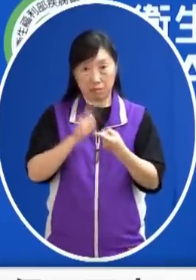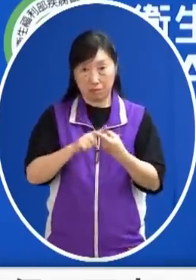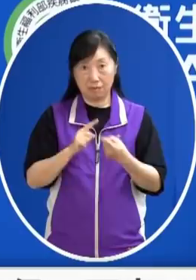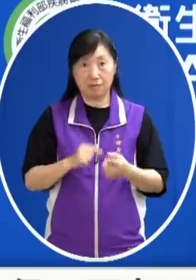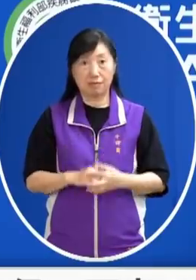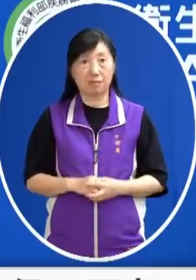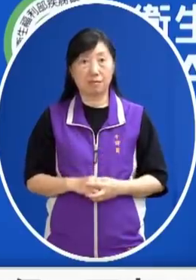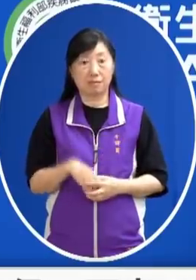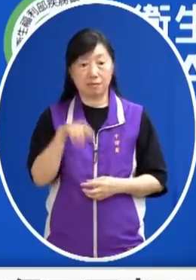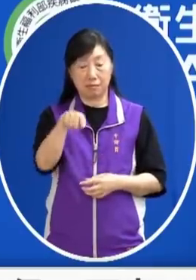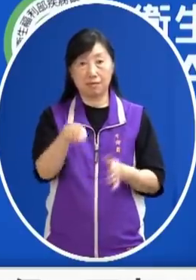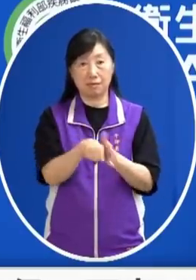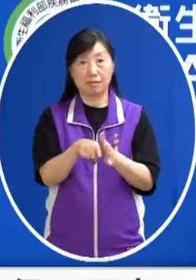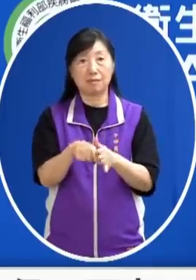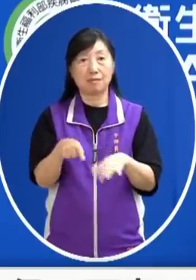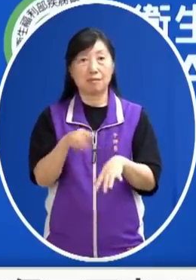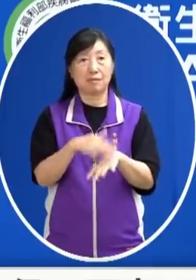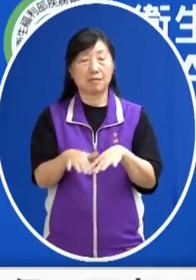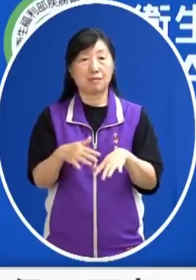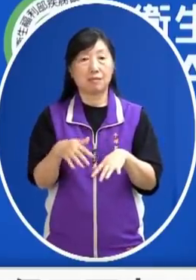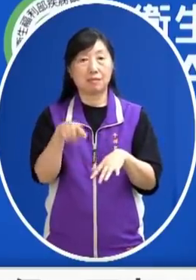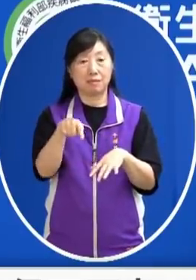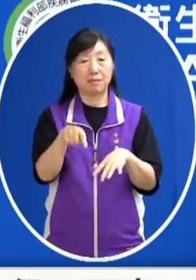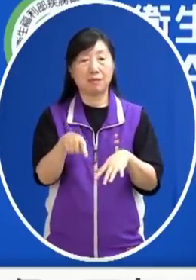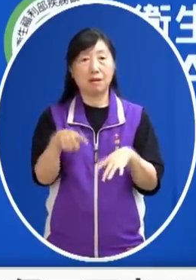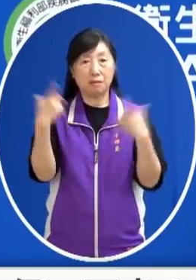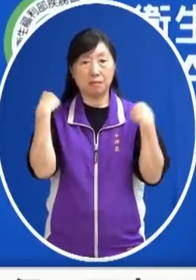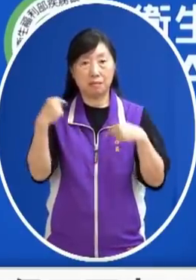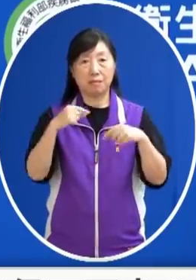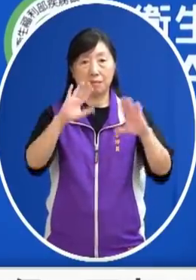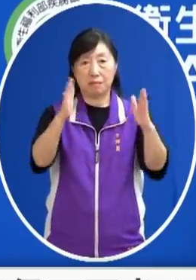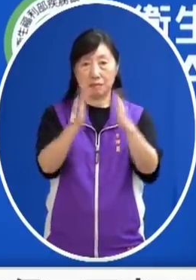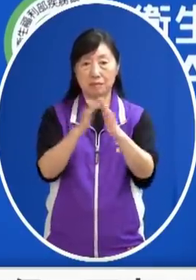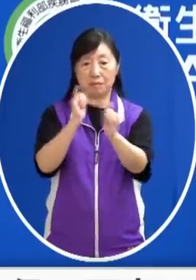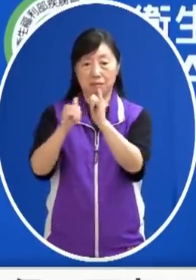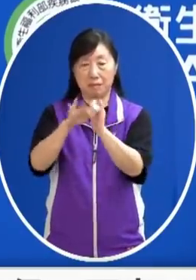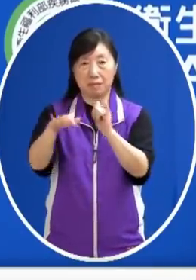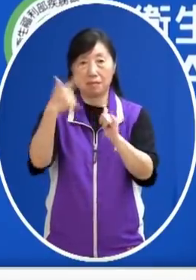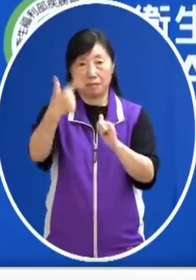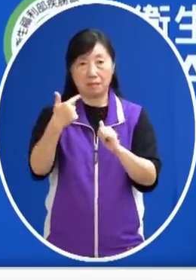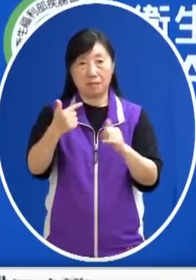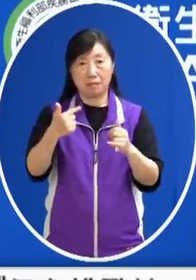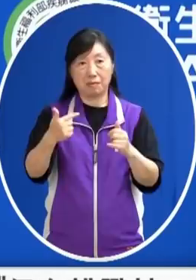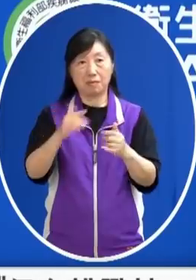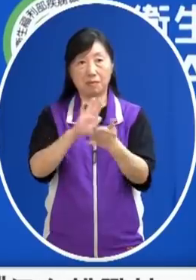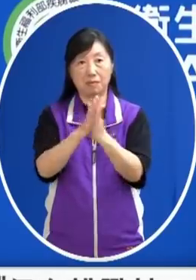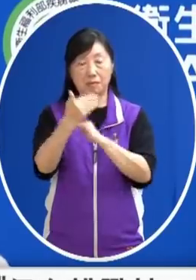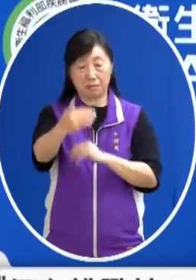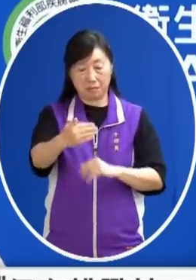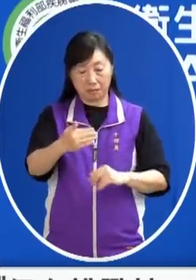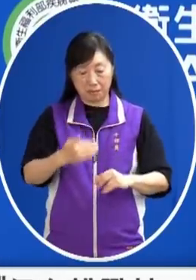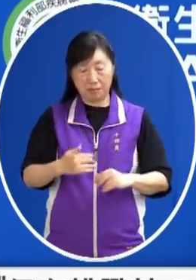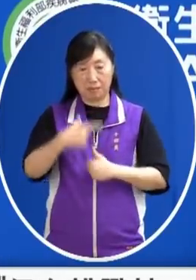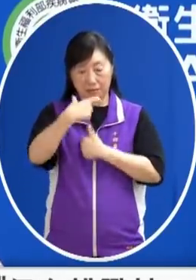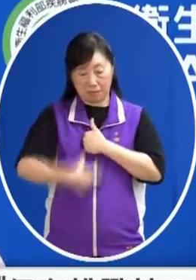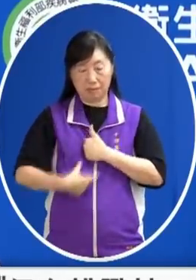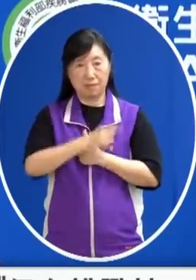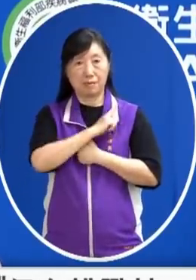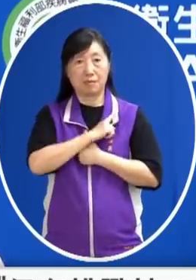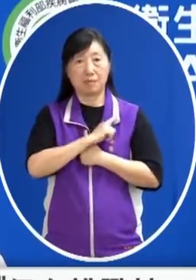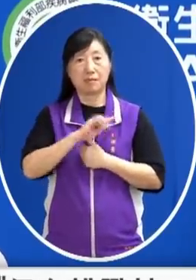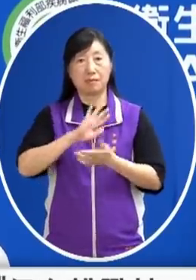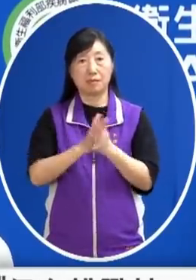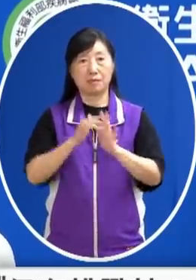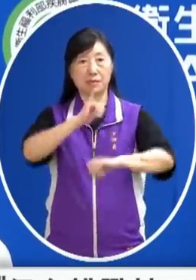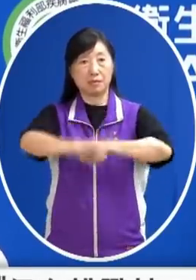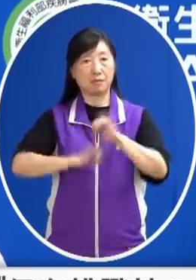然整个就一直退到个人这条线来，那生活就会几乎正常化了哈。所以有在问我，